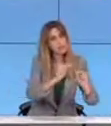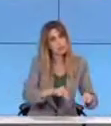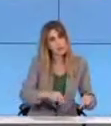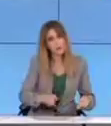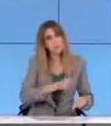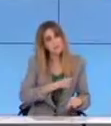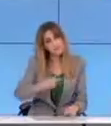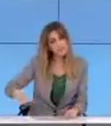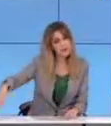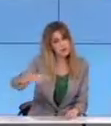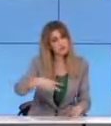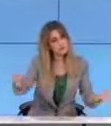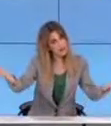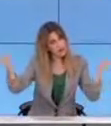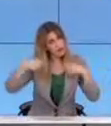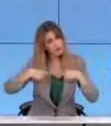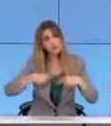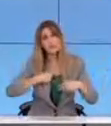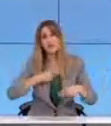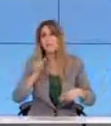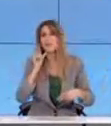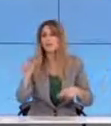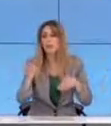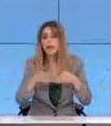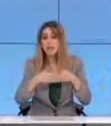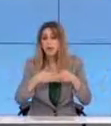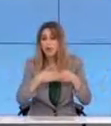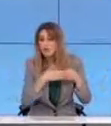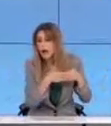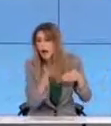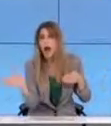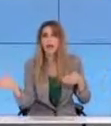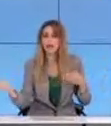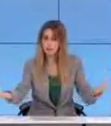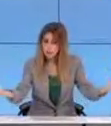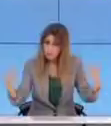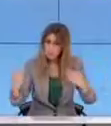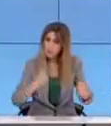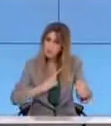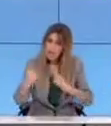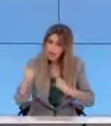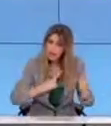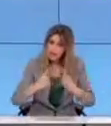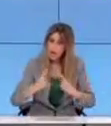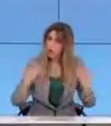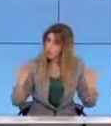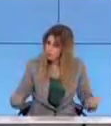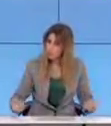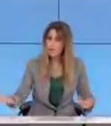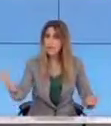ανοιχτή την πόρτα του διαλόγου. Έτοιμοι να δεχθούμε την κριτική, έτοιμοι να δεχθούμε τις προτάσεις